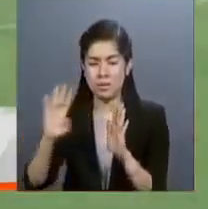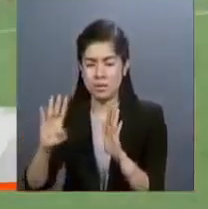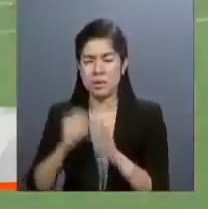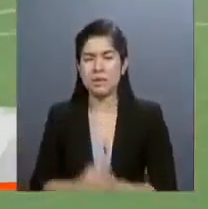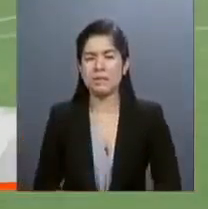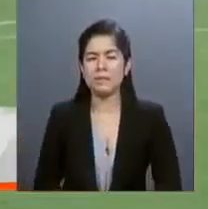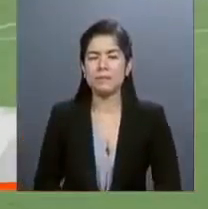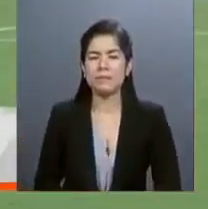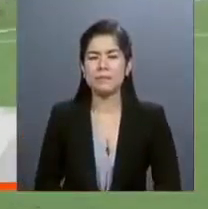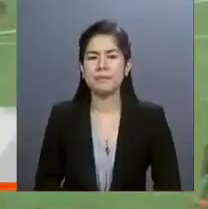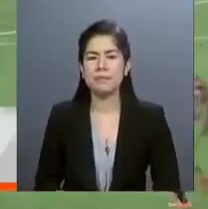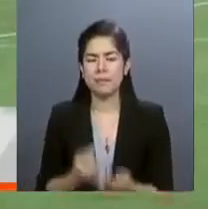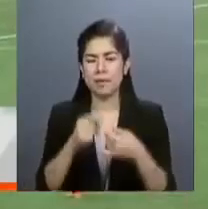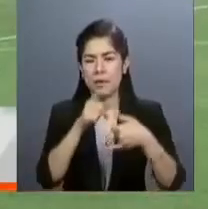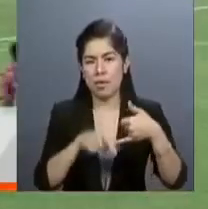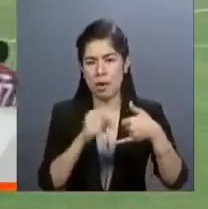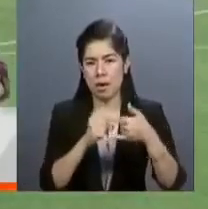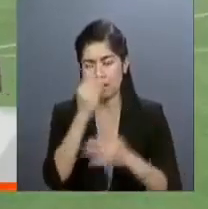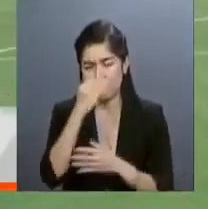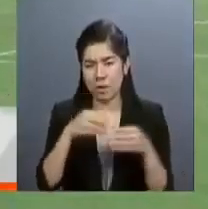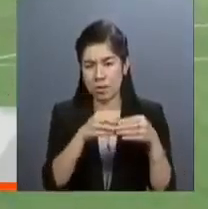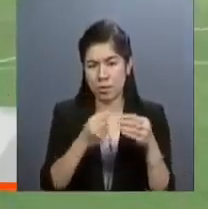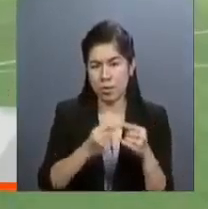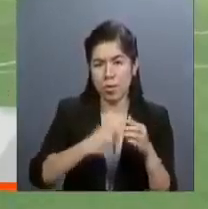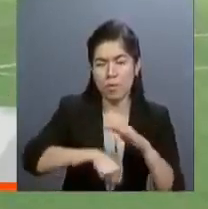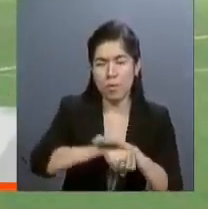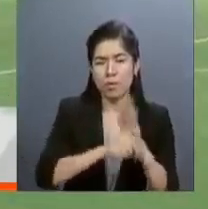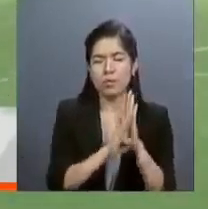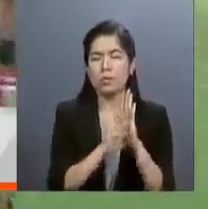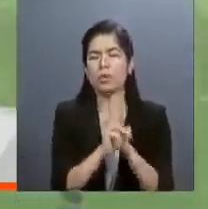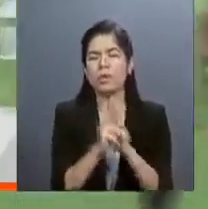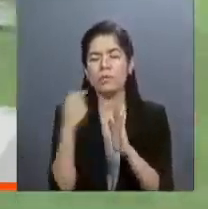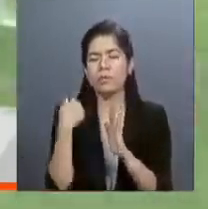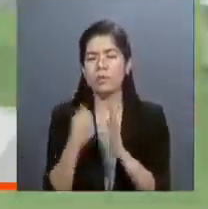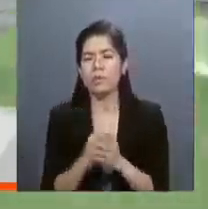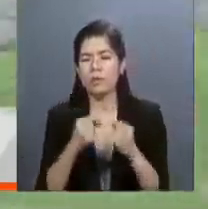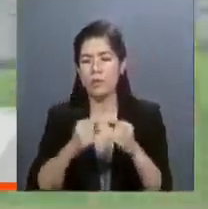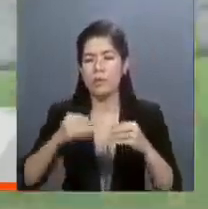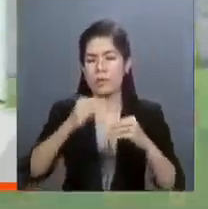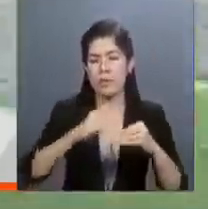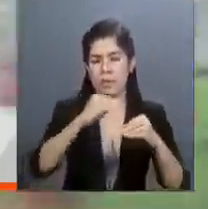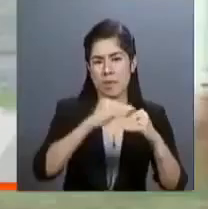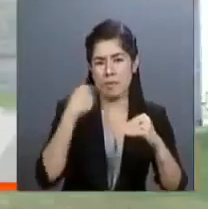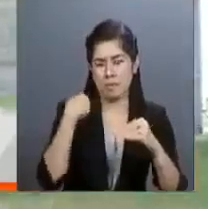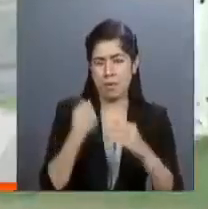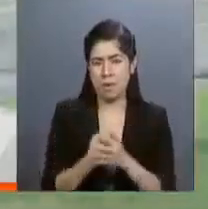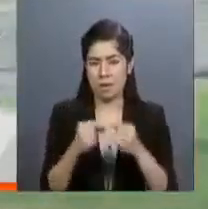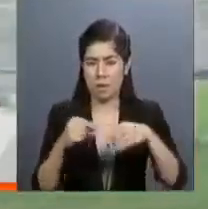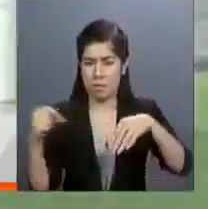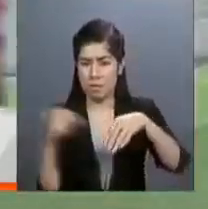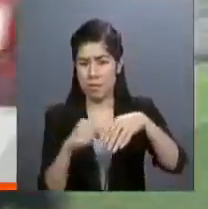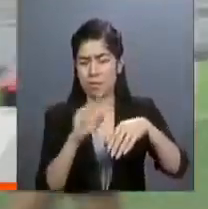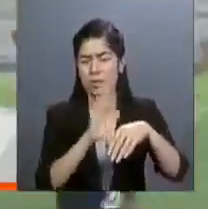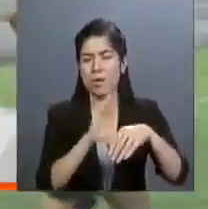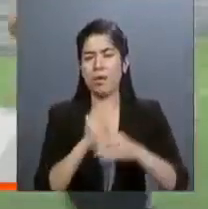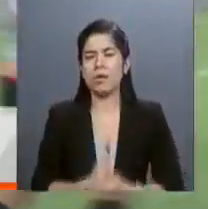ริยันแต่บุรีรัมย์ก็ยังบวกสกอร์เพิ่มอีก3ประตูรวดเลยครับจากคิมซึงยองกับการยิงฟรีคิกของไคโอและ